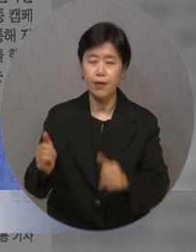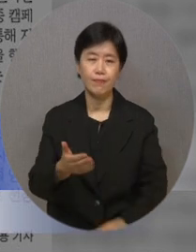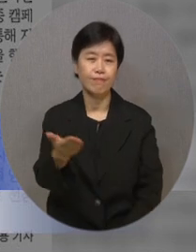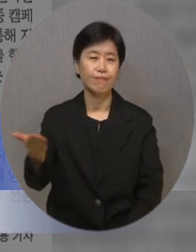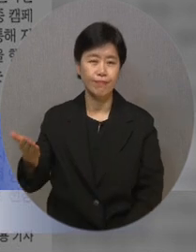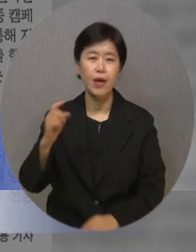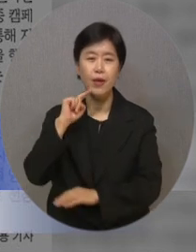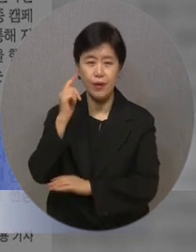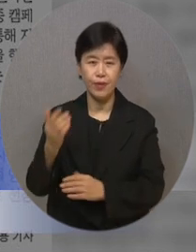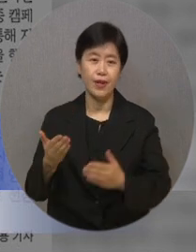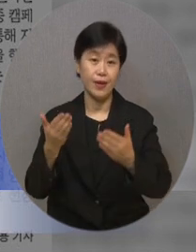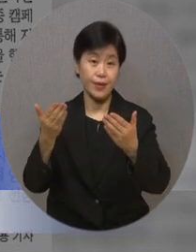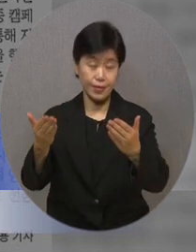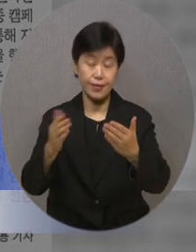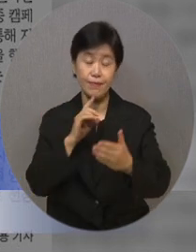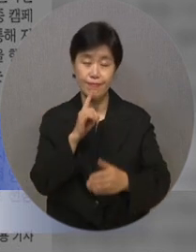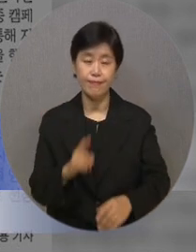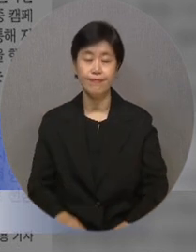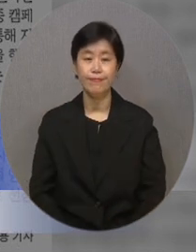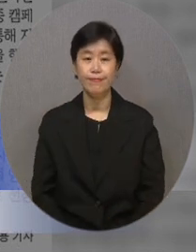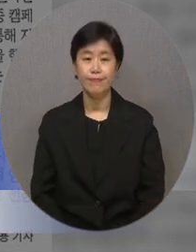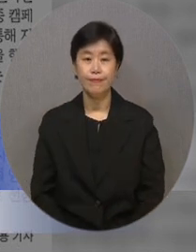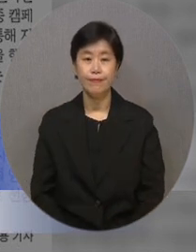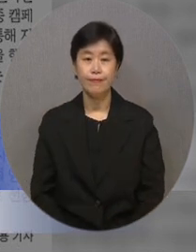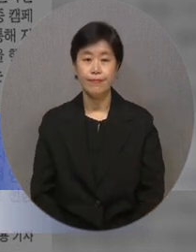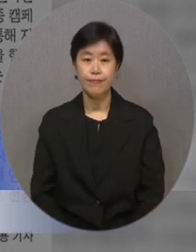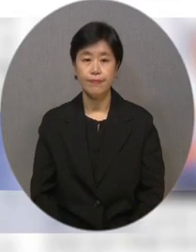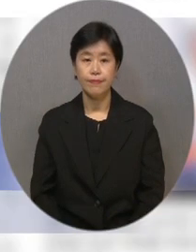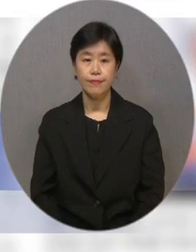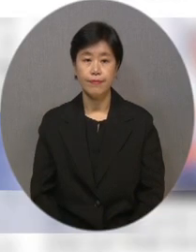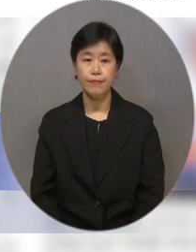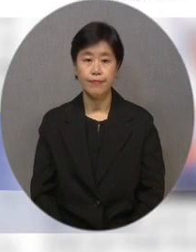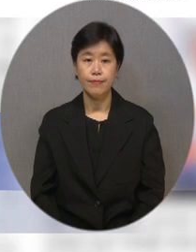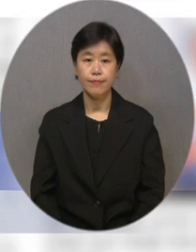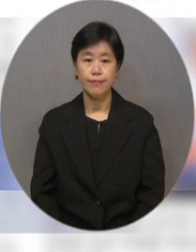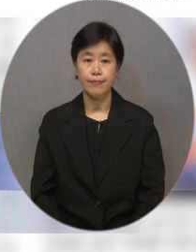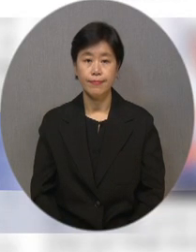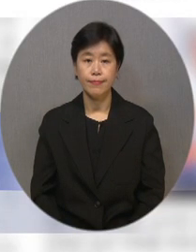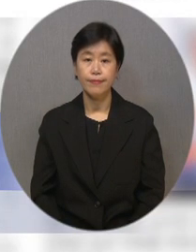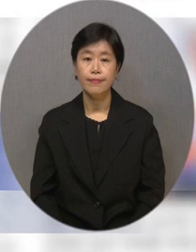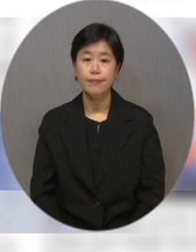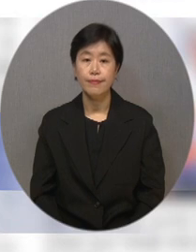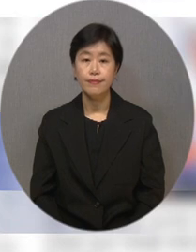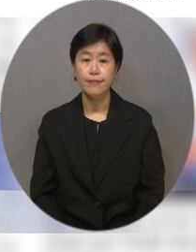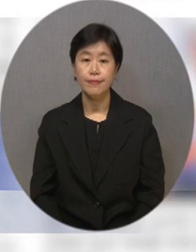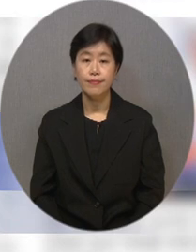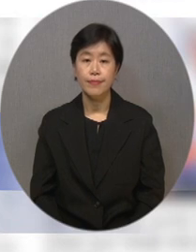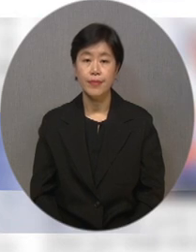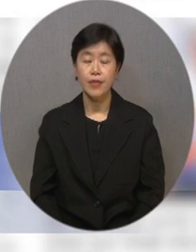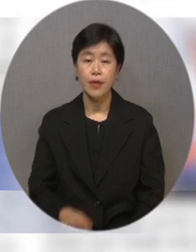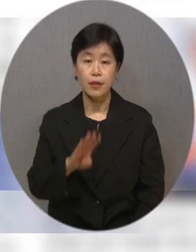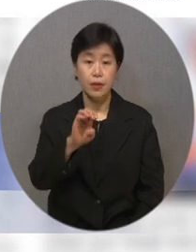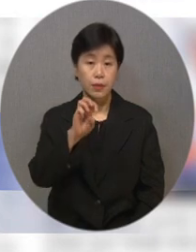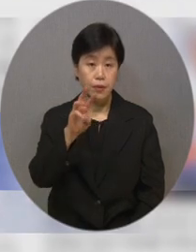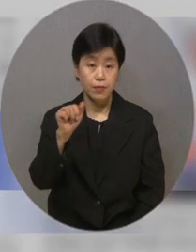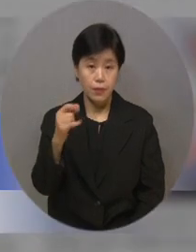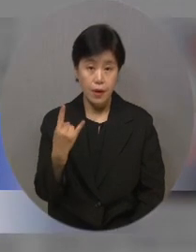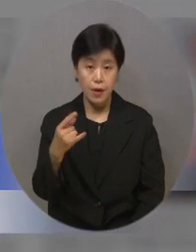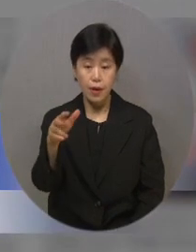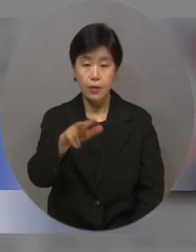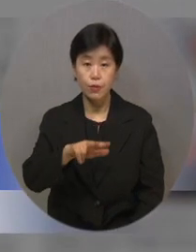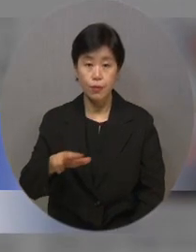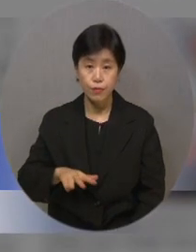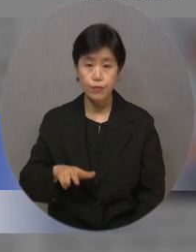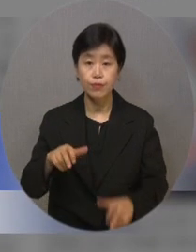돌리고 싶다고 수상소감을 전했습니다 장애인 신문 12에서는 제 43회 전국